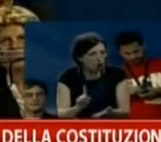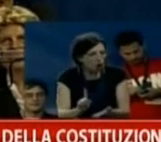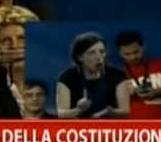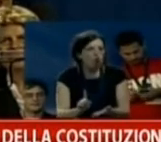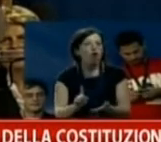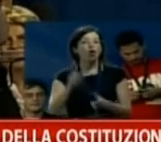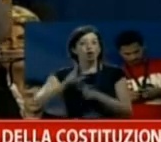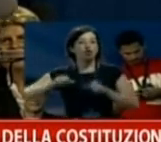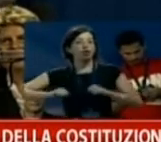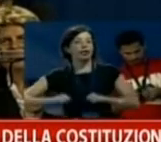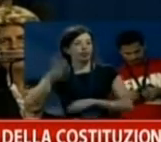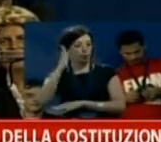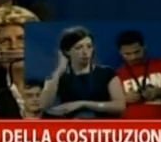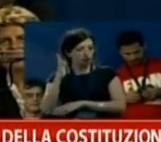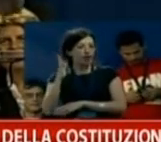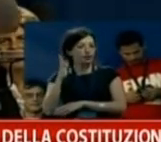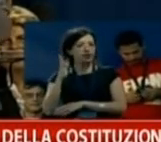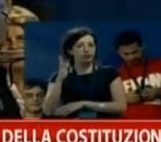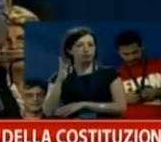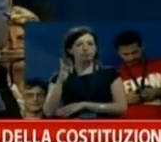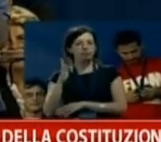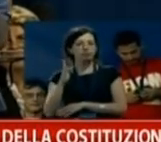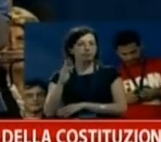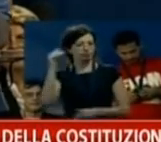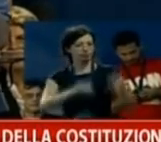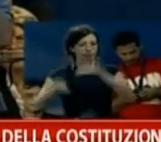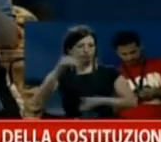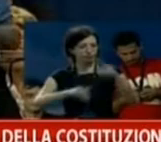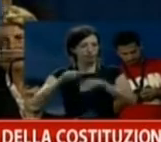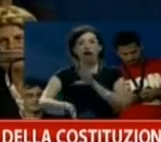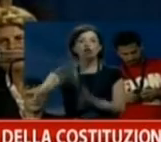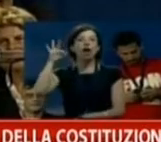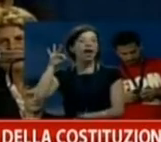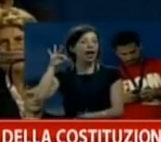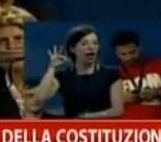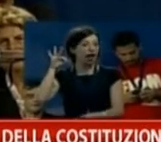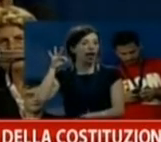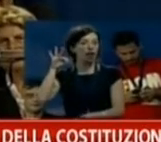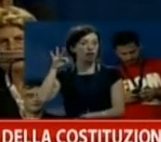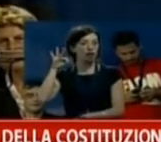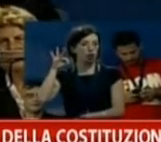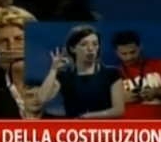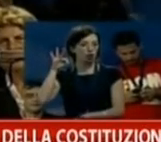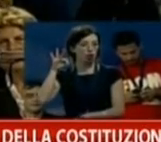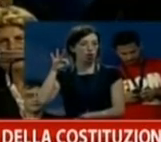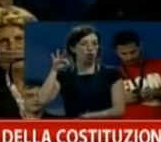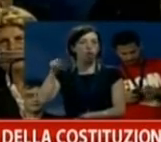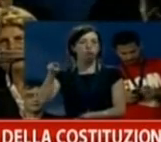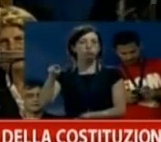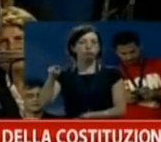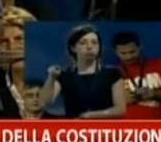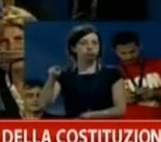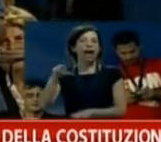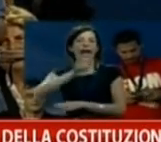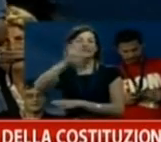grande lezione di lungimiranza, non si sono piegati al calcolo economico banale, ma forse